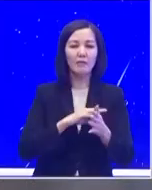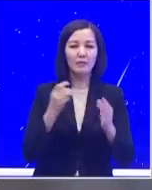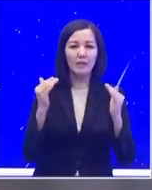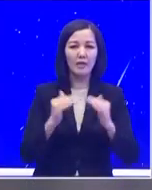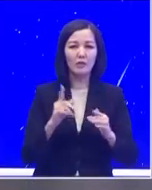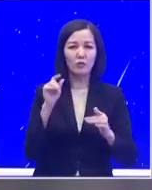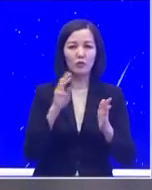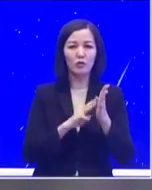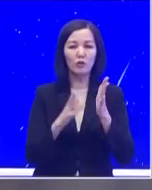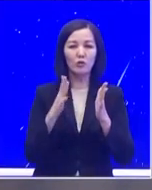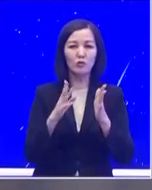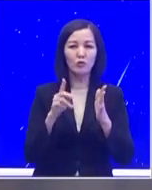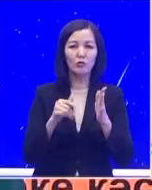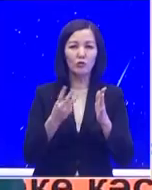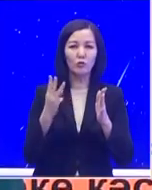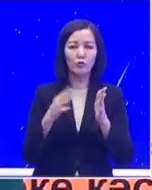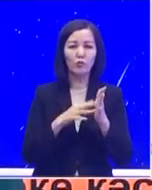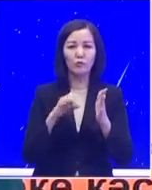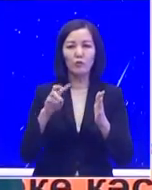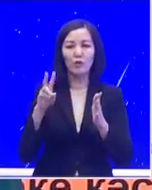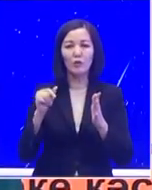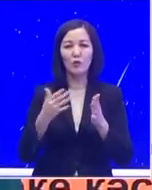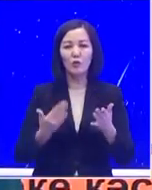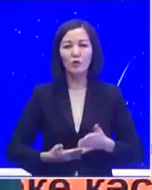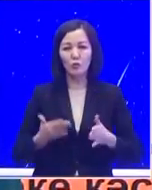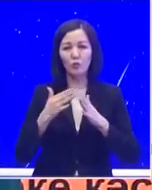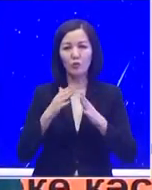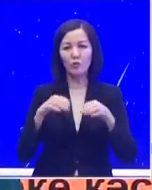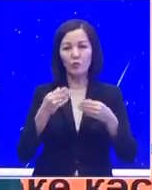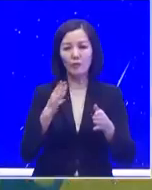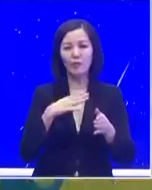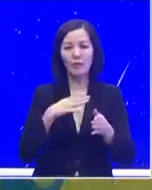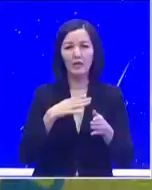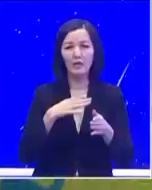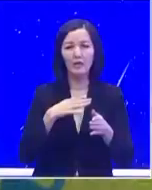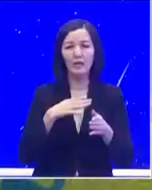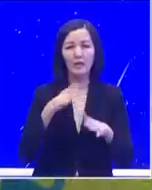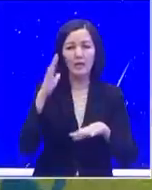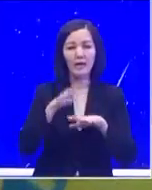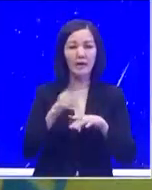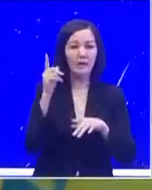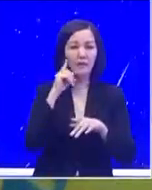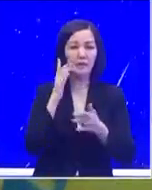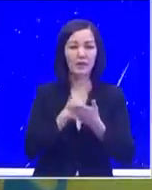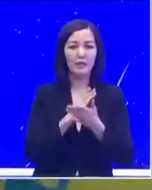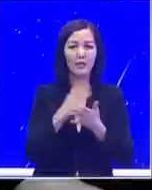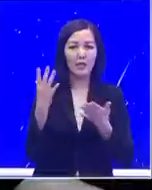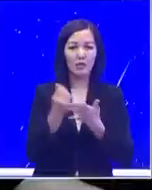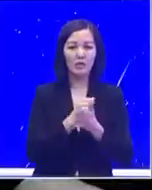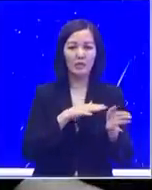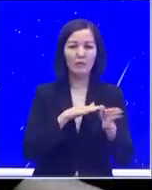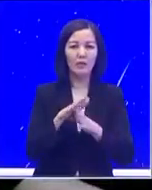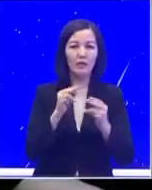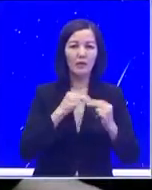183 отбасына 3,9 миллион тенге тұрғын үй көмегі берілді. Әкім есебін халық құлақ түріп тыңдады. Себебі жетістікпен атқарылған